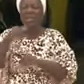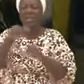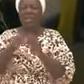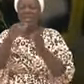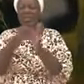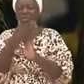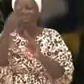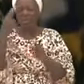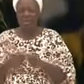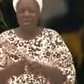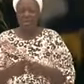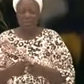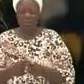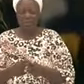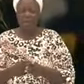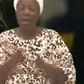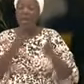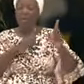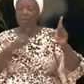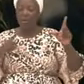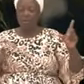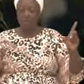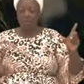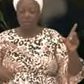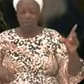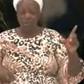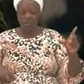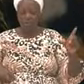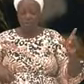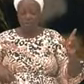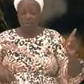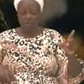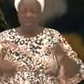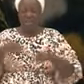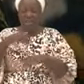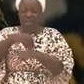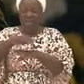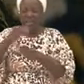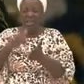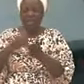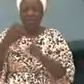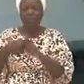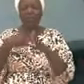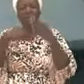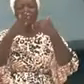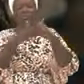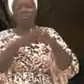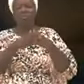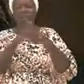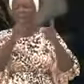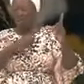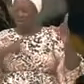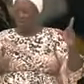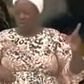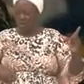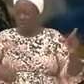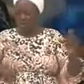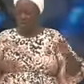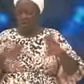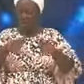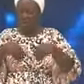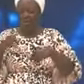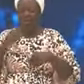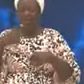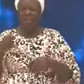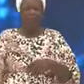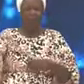jésus sayer envoie logiciel seigneur un code de la fois